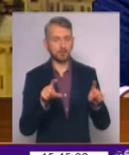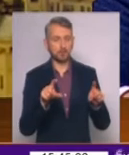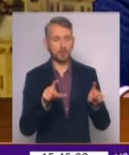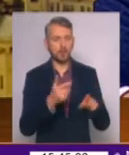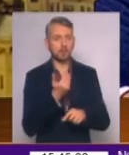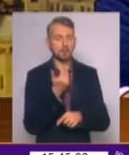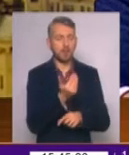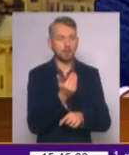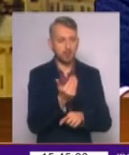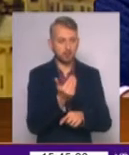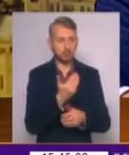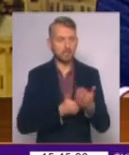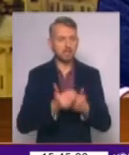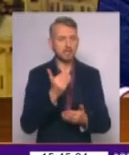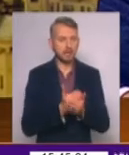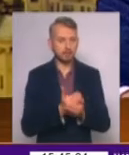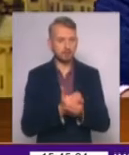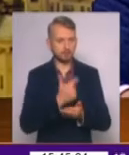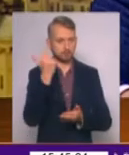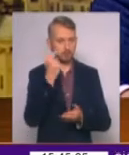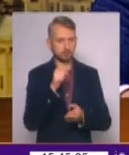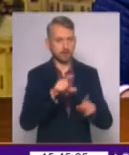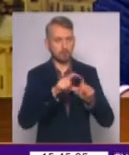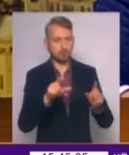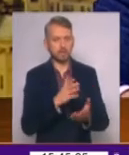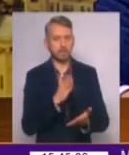належить, по суті, кінцевим бенефіціарам цієї компанії, є